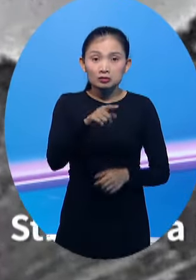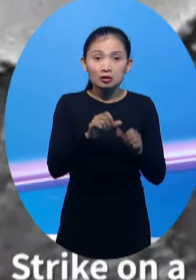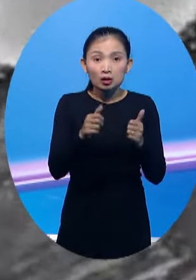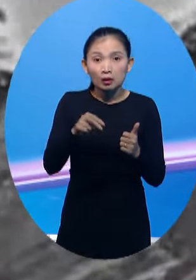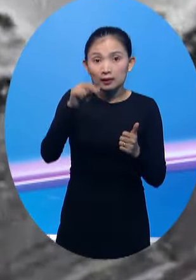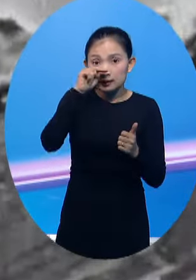Liban